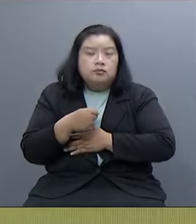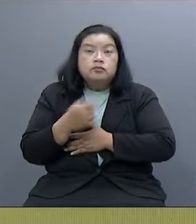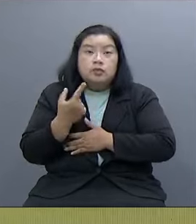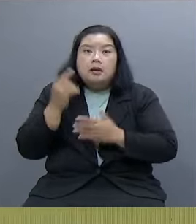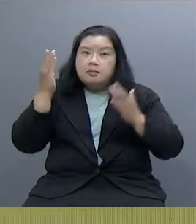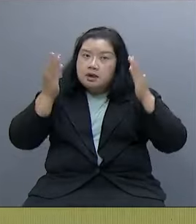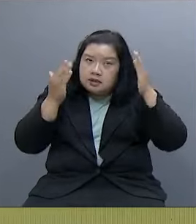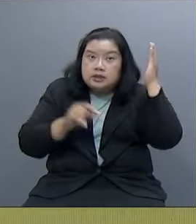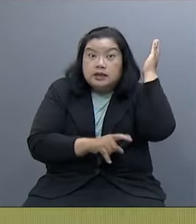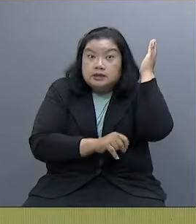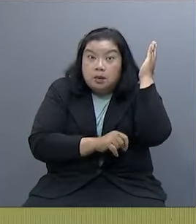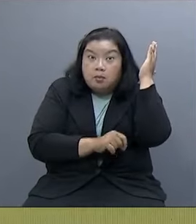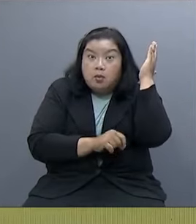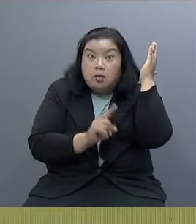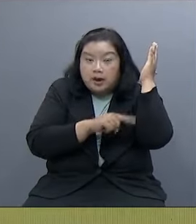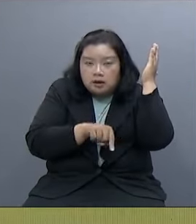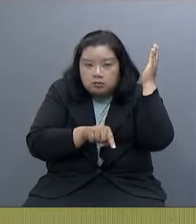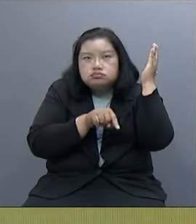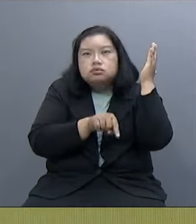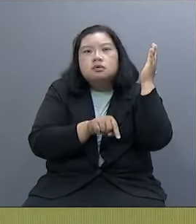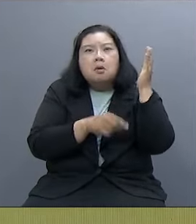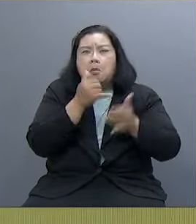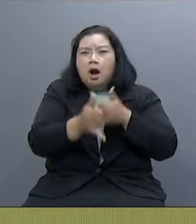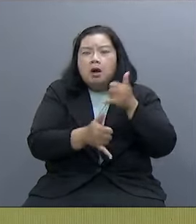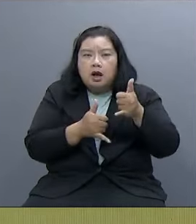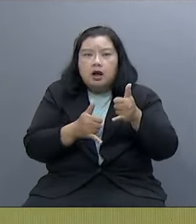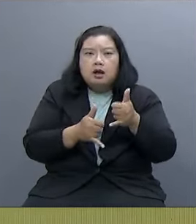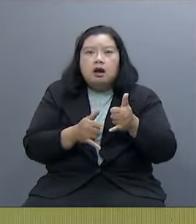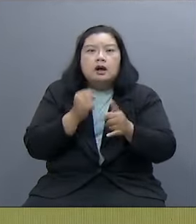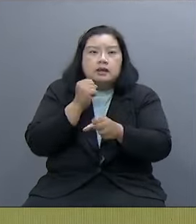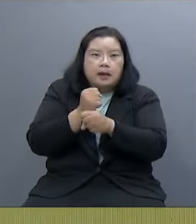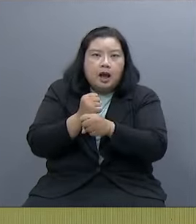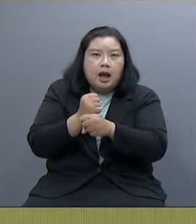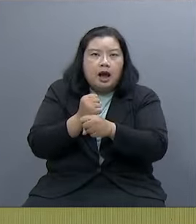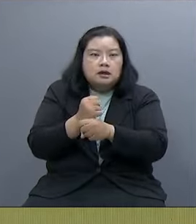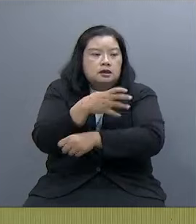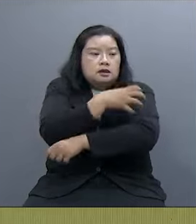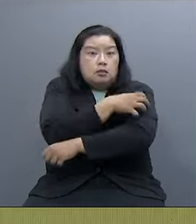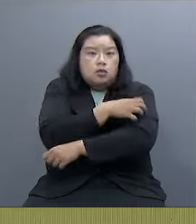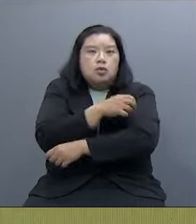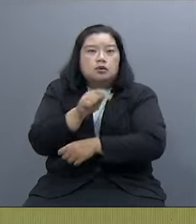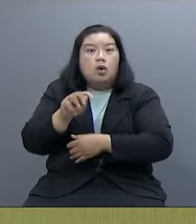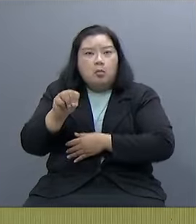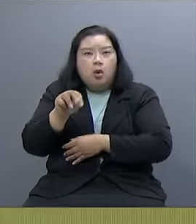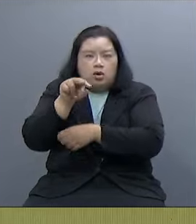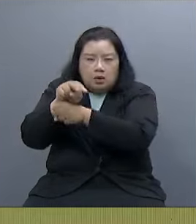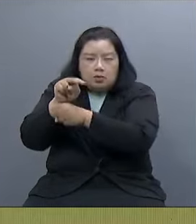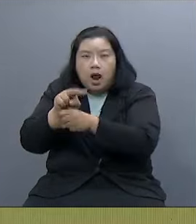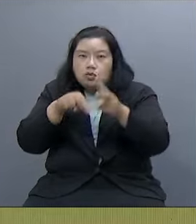มากและแน่นอนพี่ๆตม.เองหรือว่าพี่ๆที่เขามีการตรวจคนเข้าเมืองเองเขาก็ทำงานแข่งขันเต็มที่เดี๋ยวพา